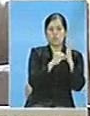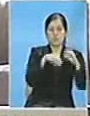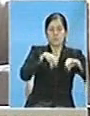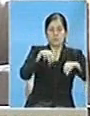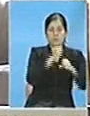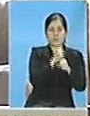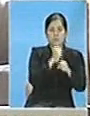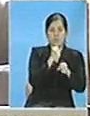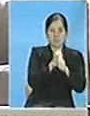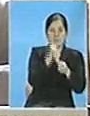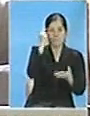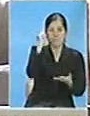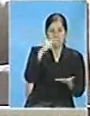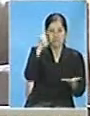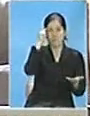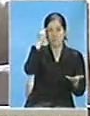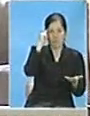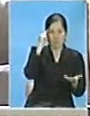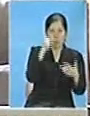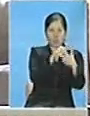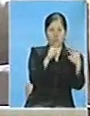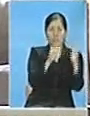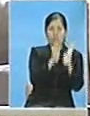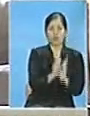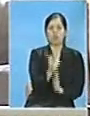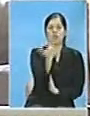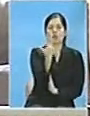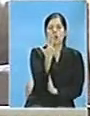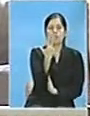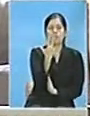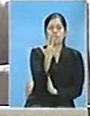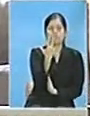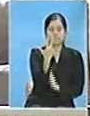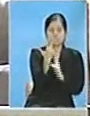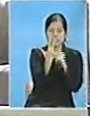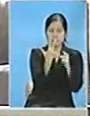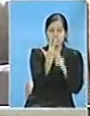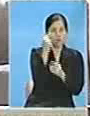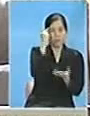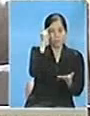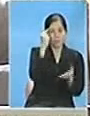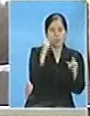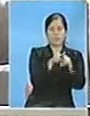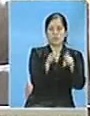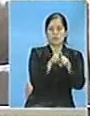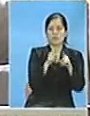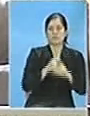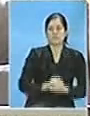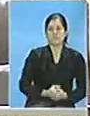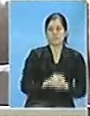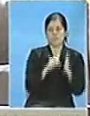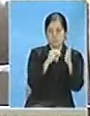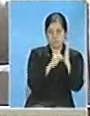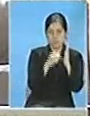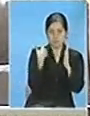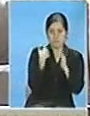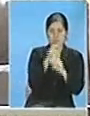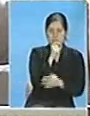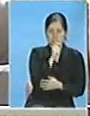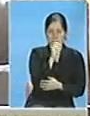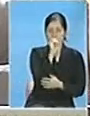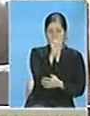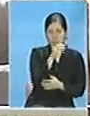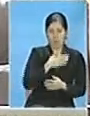ทั้งสิ้นท่านไม่รู้จริงๆผมก็เชื่อว่าท่านไม่รู้จริงๆนะครับไม่รู้เหมือนกับผมนั่นแหละท่านนี้เมื่อกทม.ออกมาให้สัมภาษณ์ว่าเป็นคนวาง